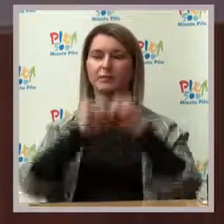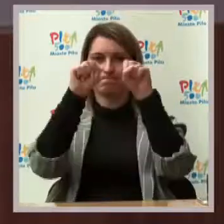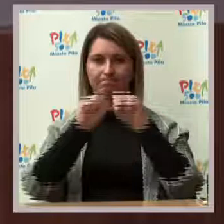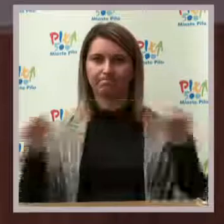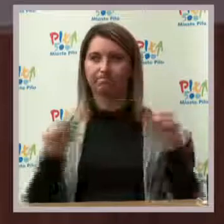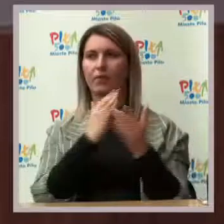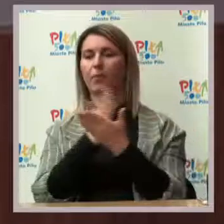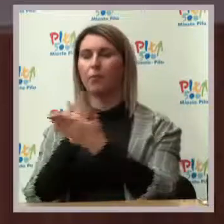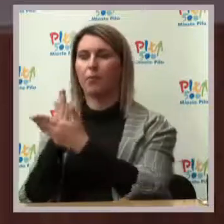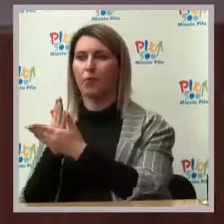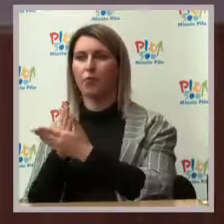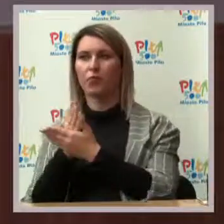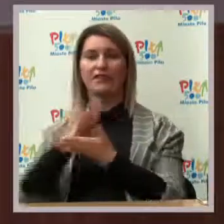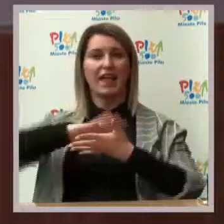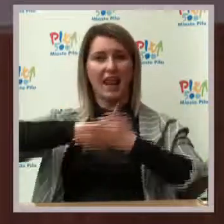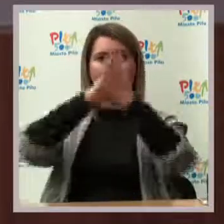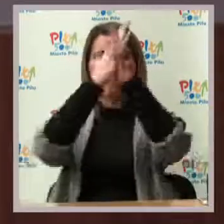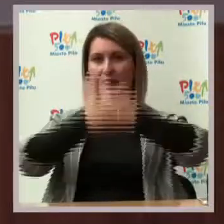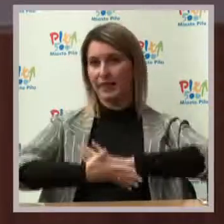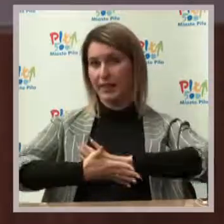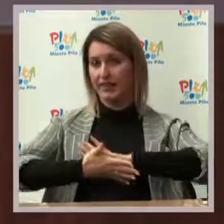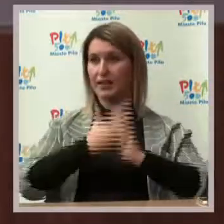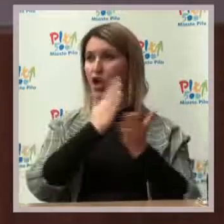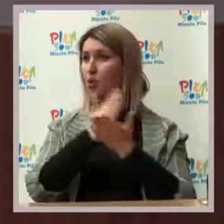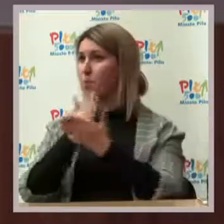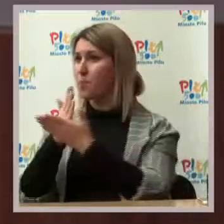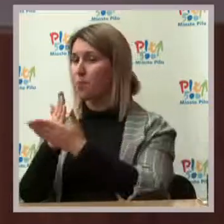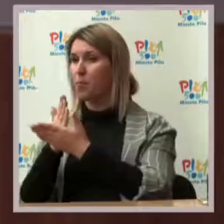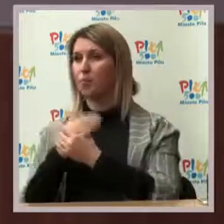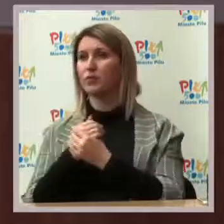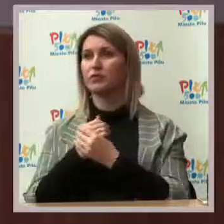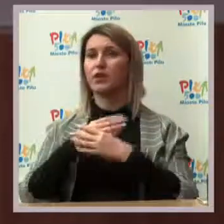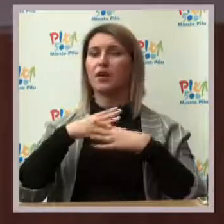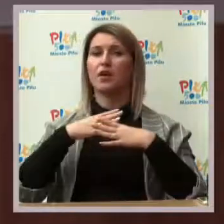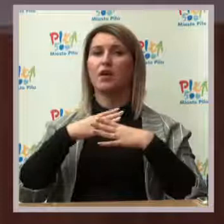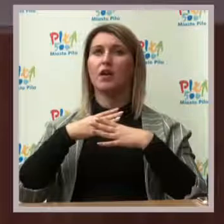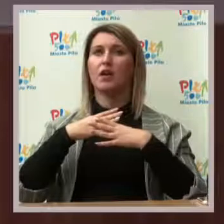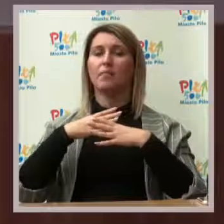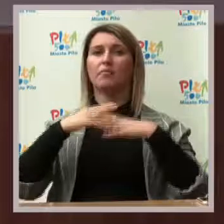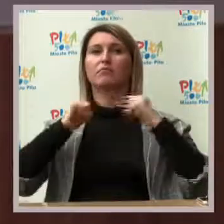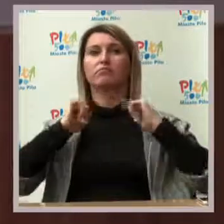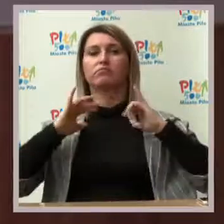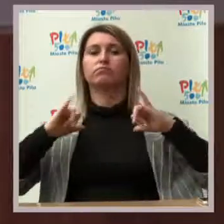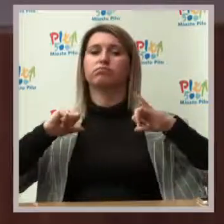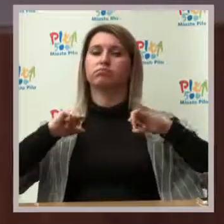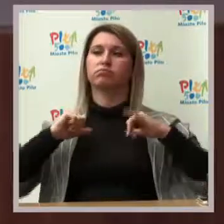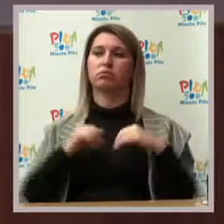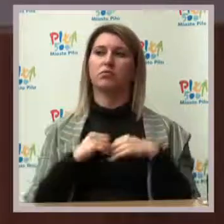pomoc w rehabilitacji, pomoc taka wytchnieniowa dla rodzin, bo trzeba pamiętać, że